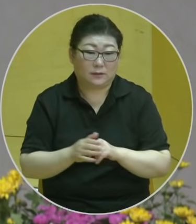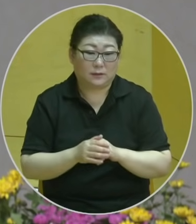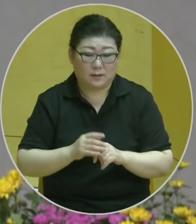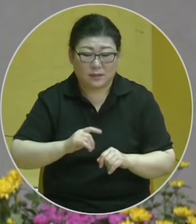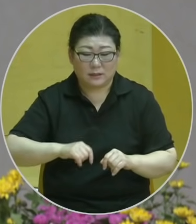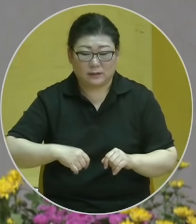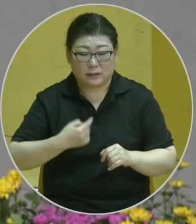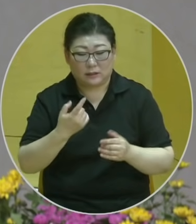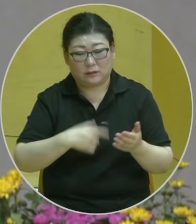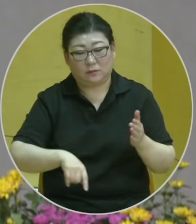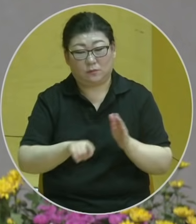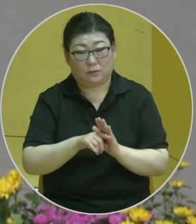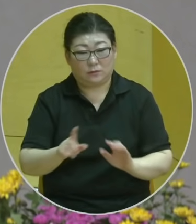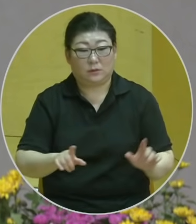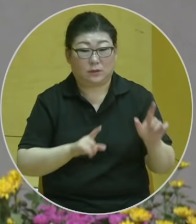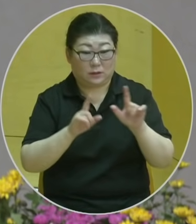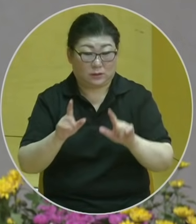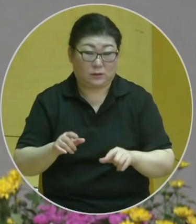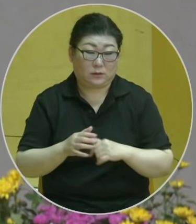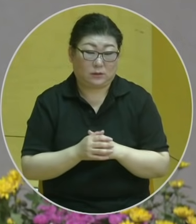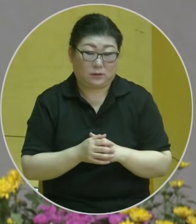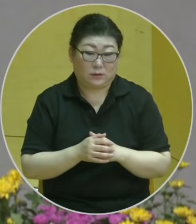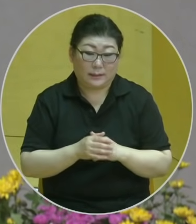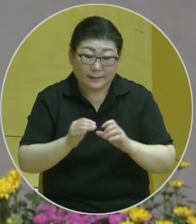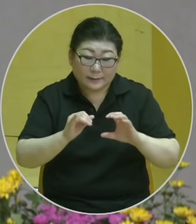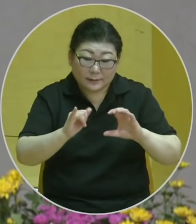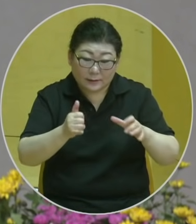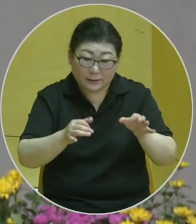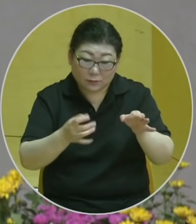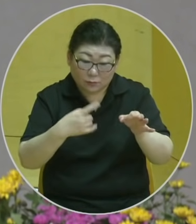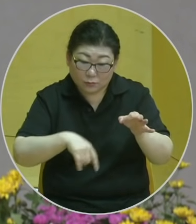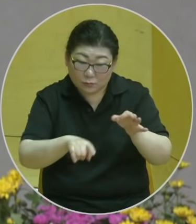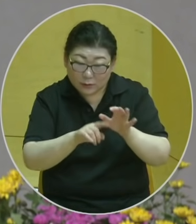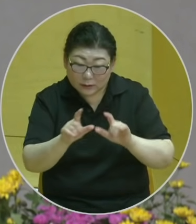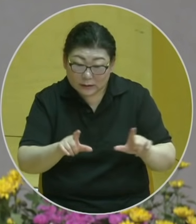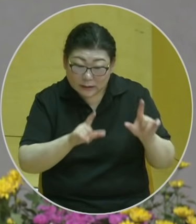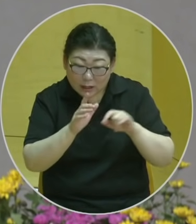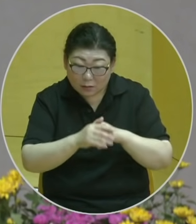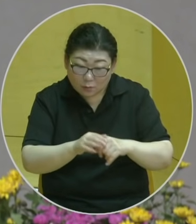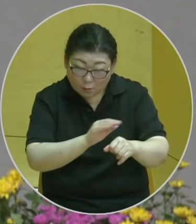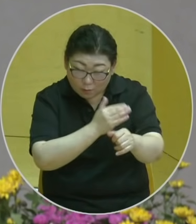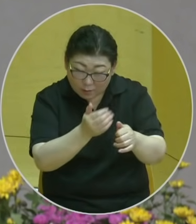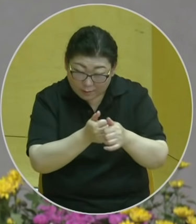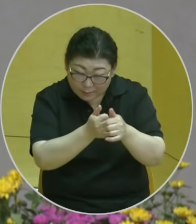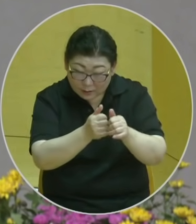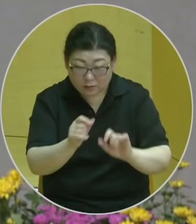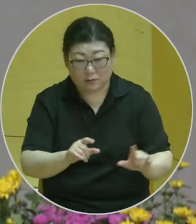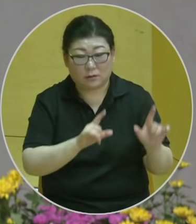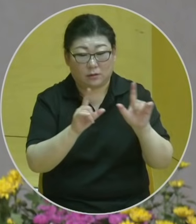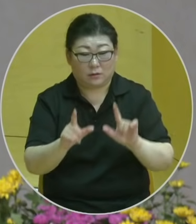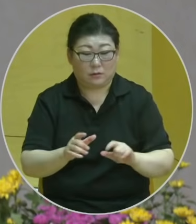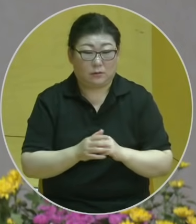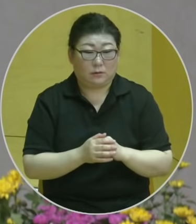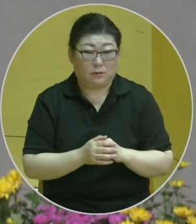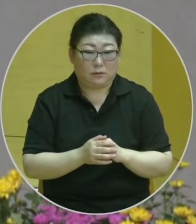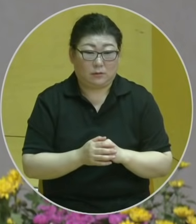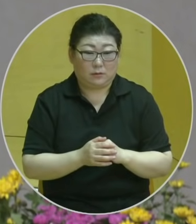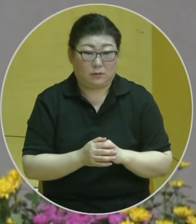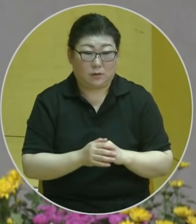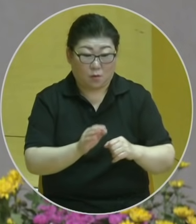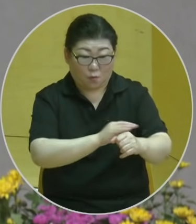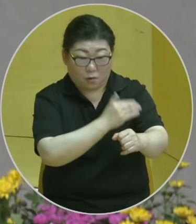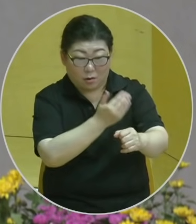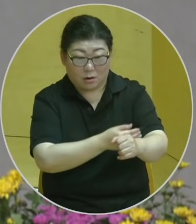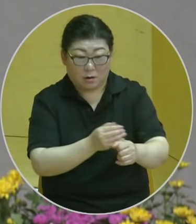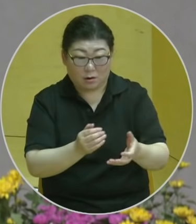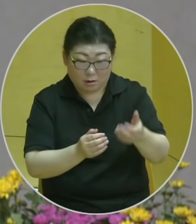위해서 살았습니다. 세상의 돈을 위해서 살았습니다. 권력을 위해서 살았습니다. 결국은 권력을 가진 나,